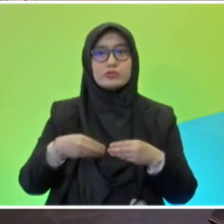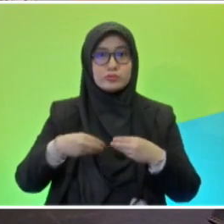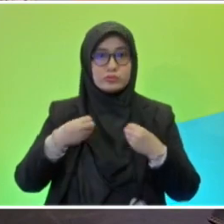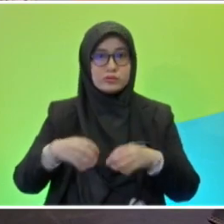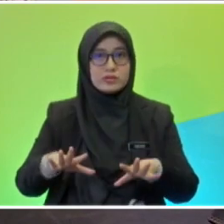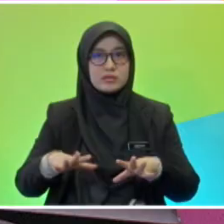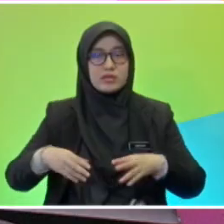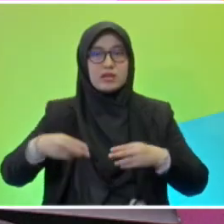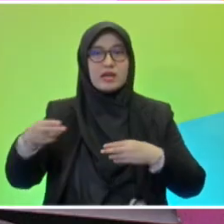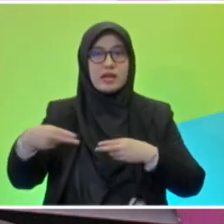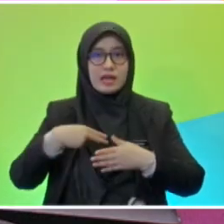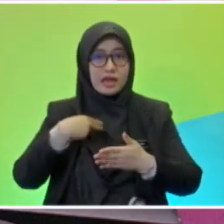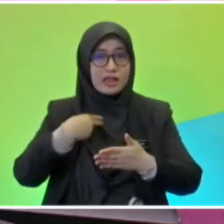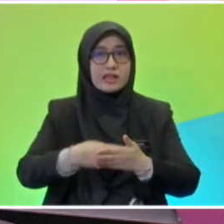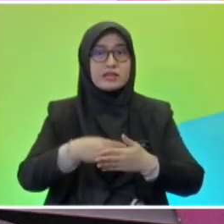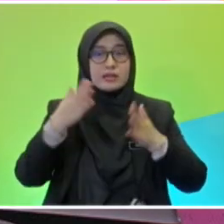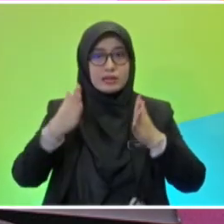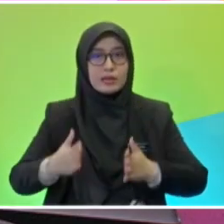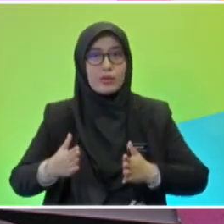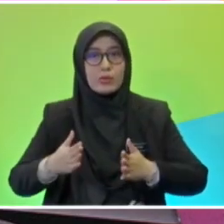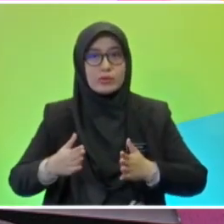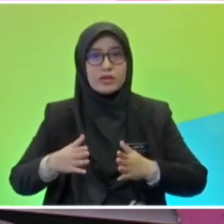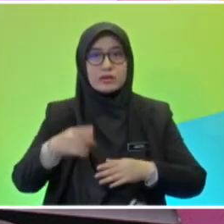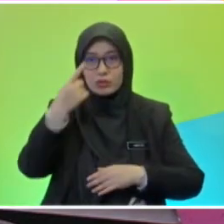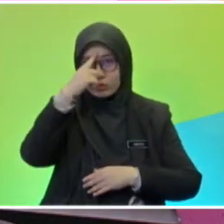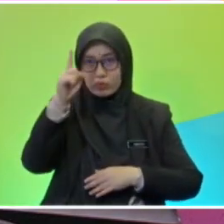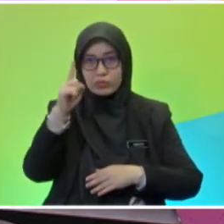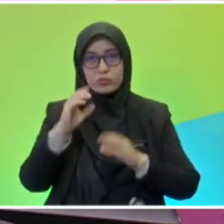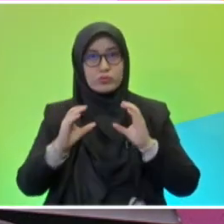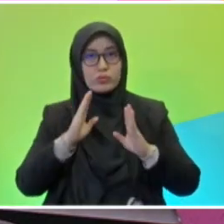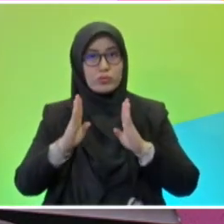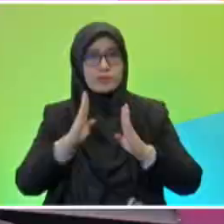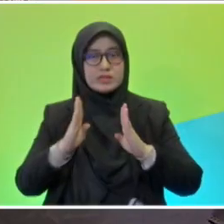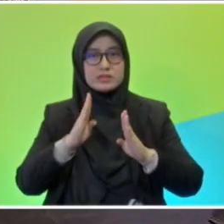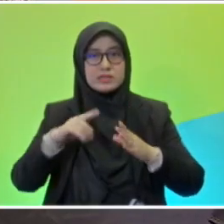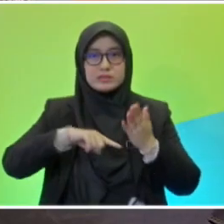masalahnya peguam itu berpaling tadah Tuhan hamba bagaimana ini